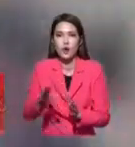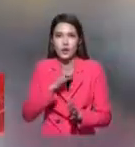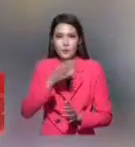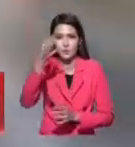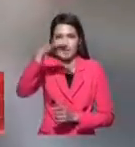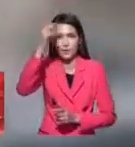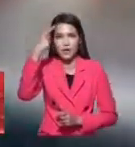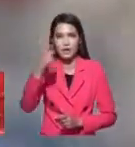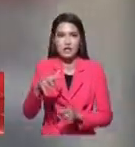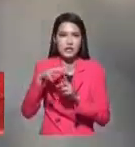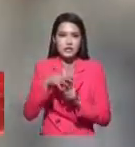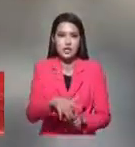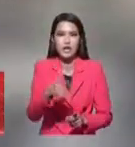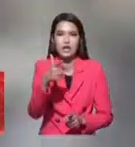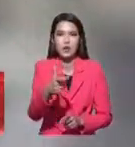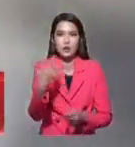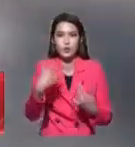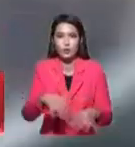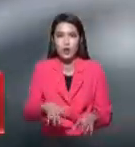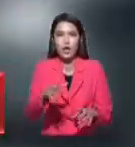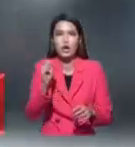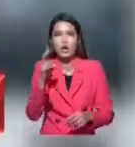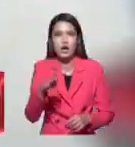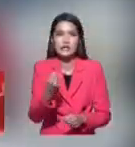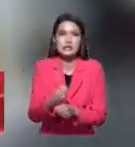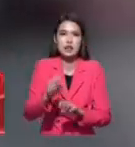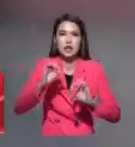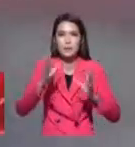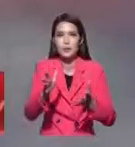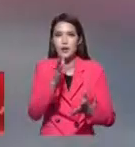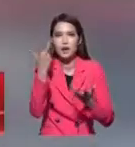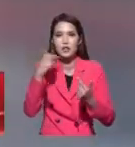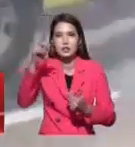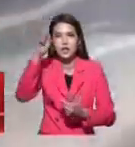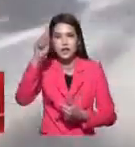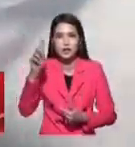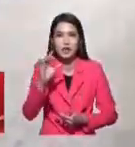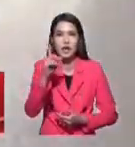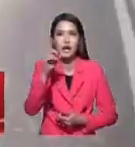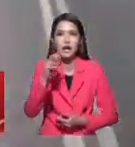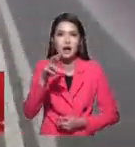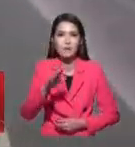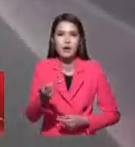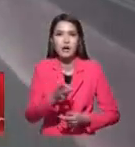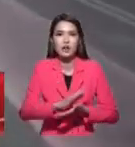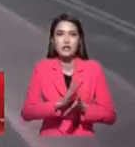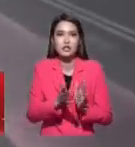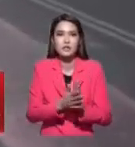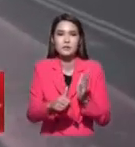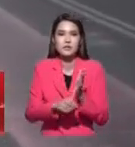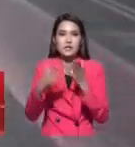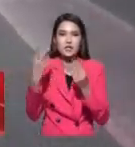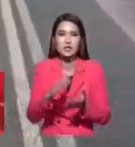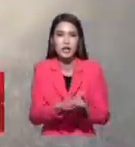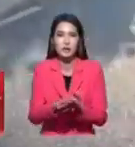Полиция сообщила, что нападавших застрелили. К слову, акт насилия произошел в то время, когда Израиль и Хамас согласились продлить